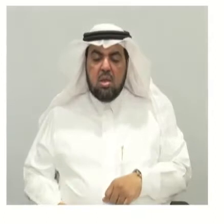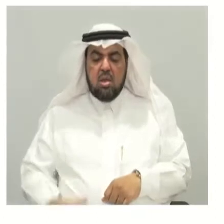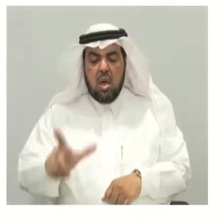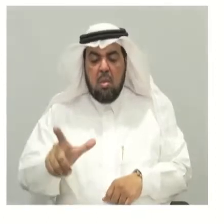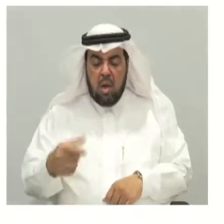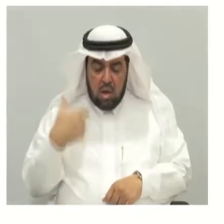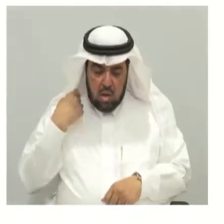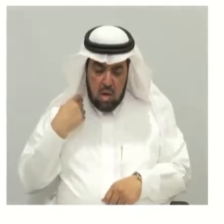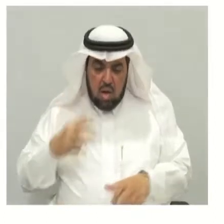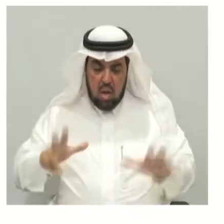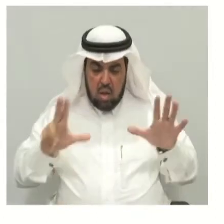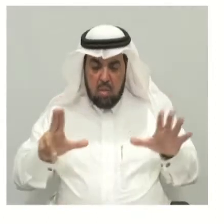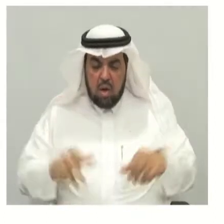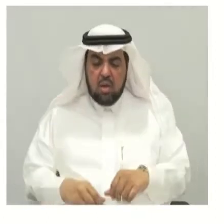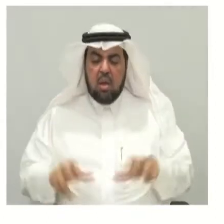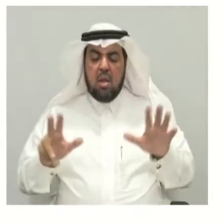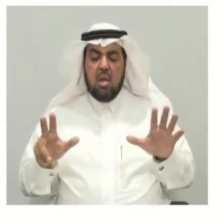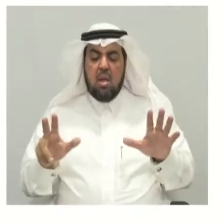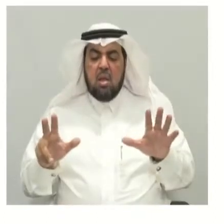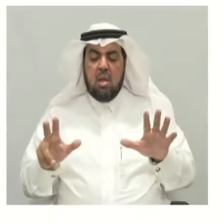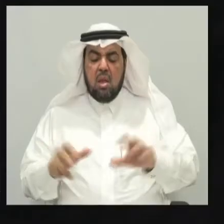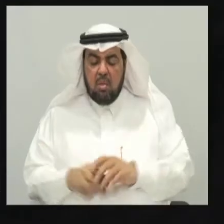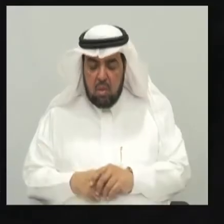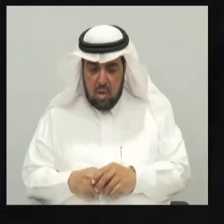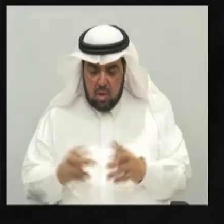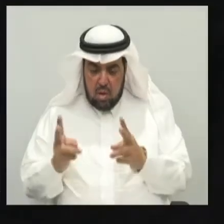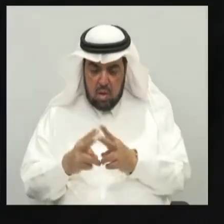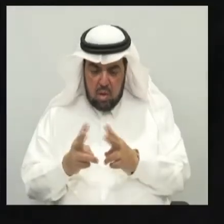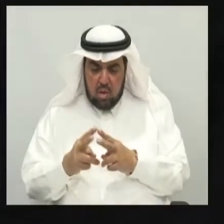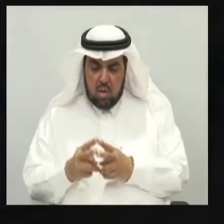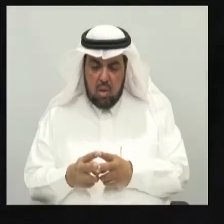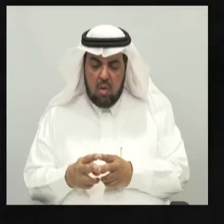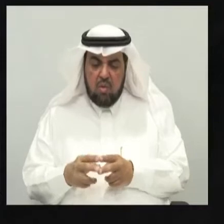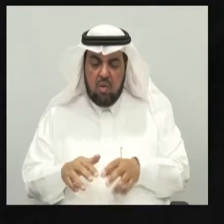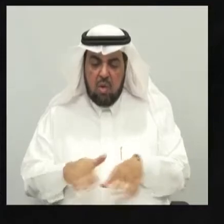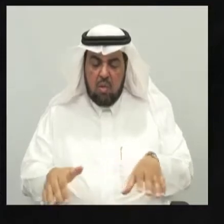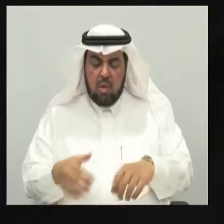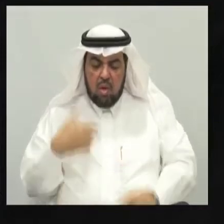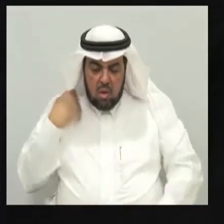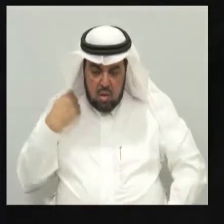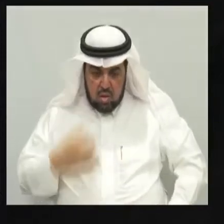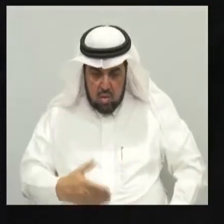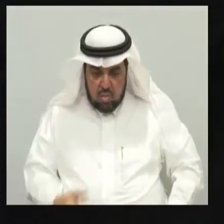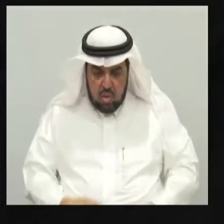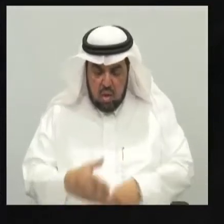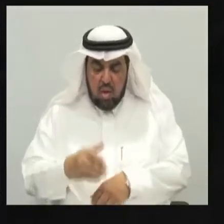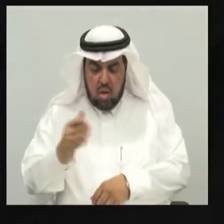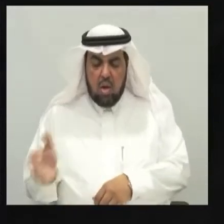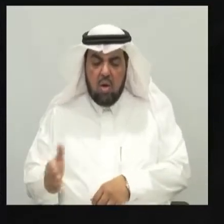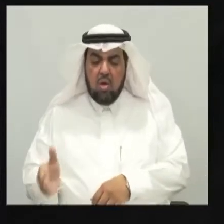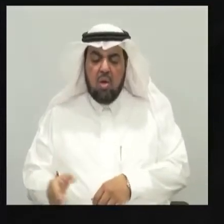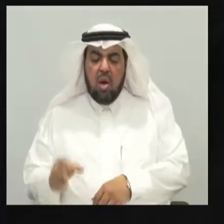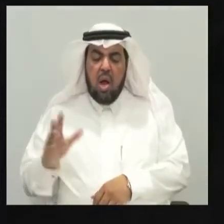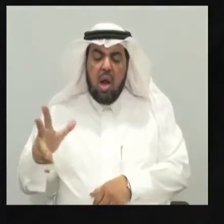سبعة، الثامنة عشر يتواجد ثمانية إلكترونات ما عدا عنصر ماذا؟ عنصر